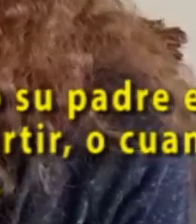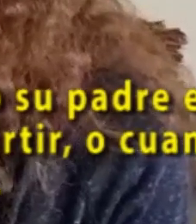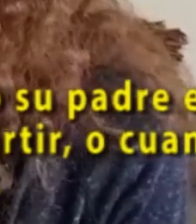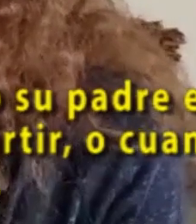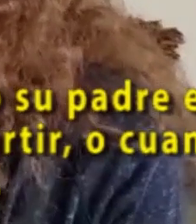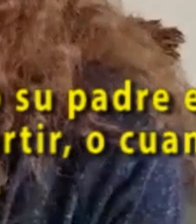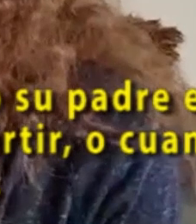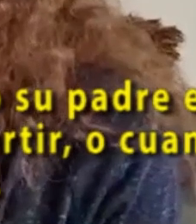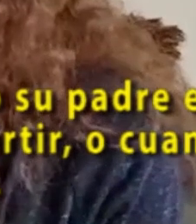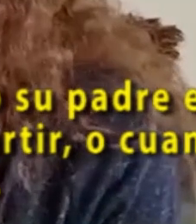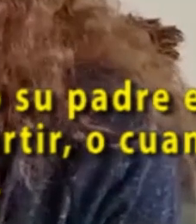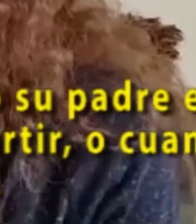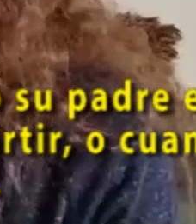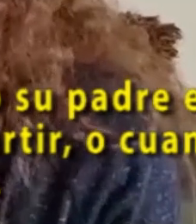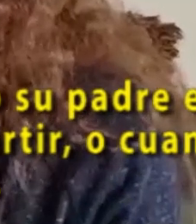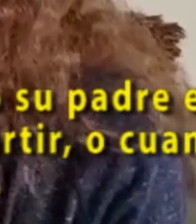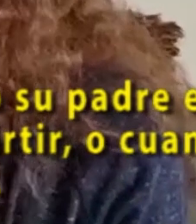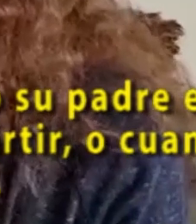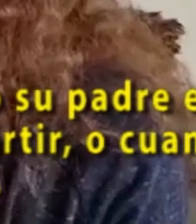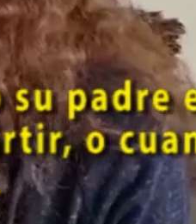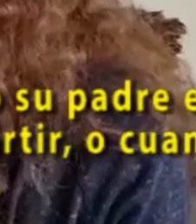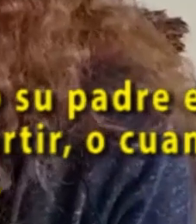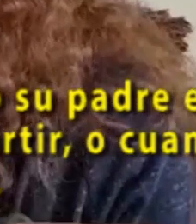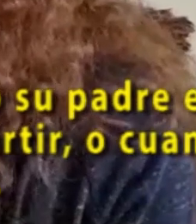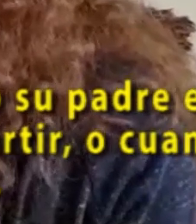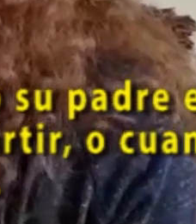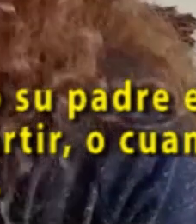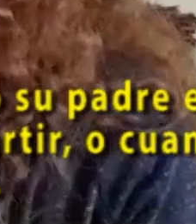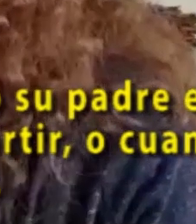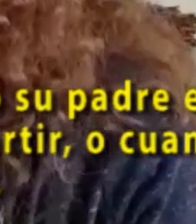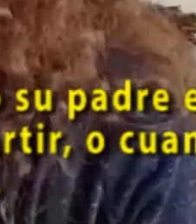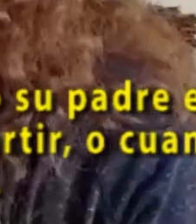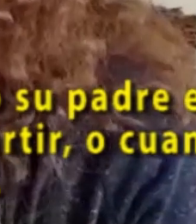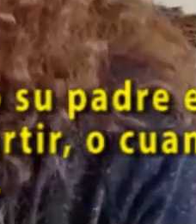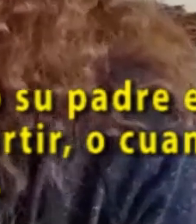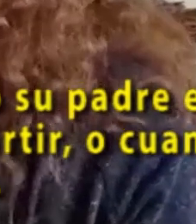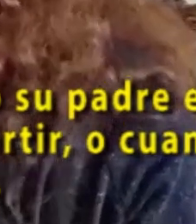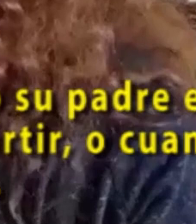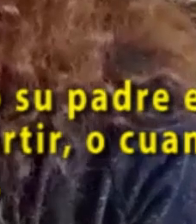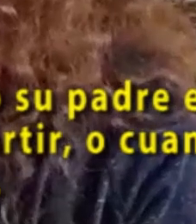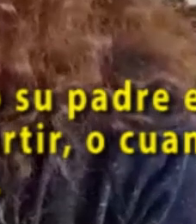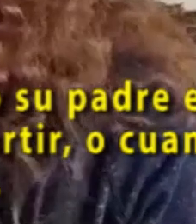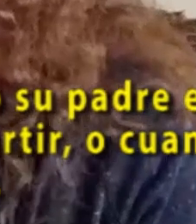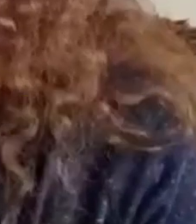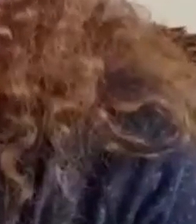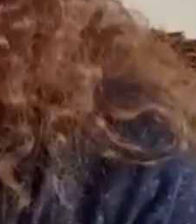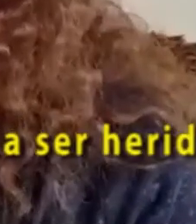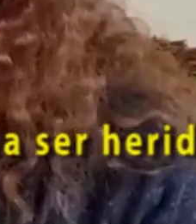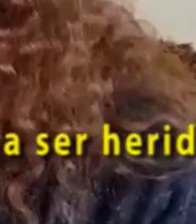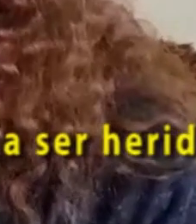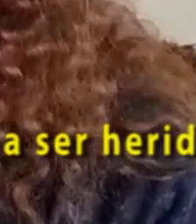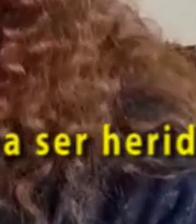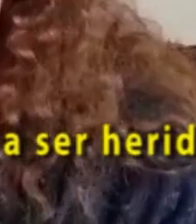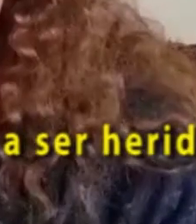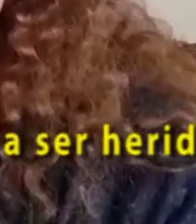كمان بعاني الطفل الفلسطيني من انه ابوه اسير او جريح او ابوه شهيد او حتى امه.